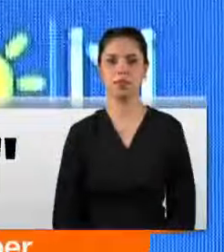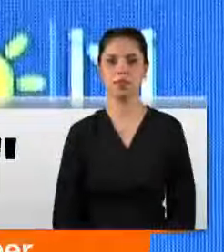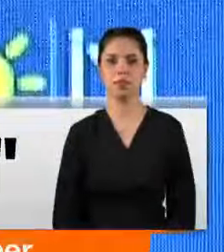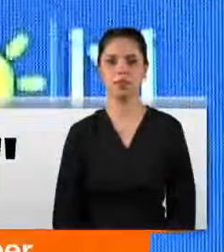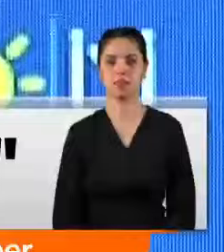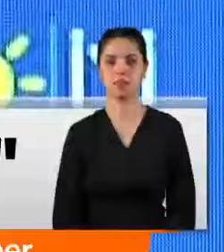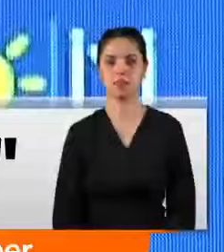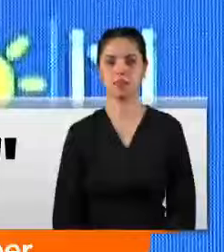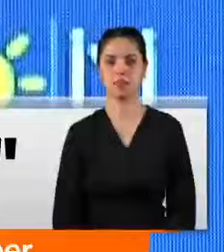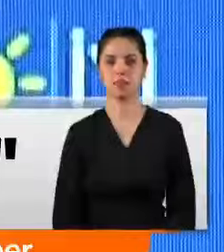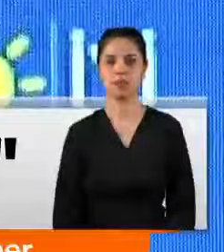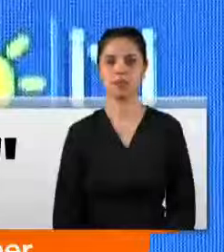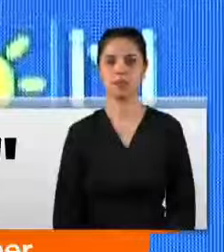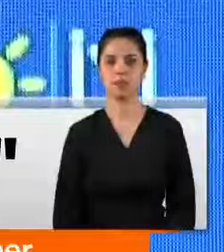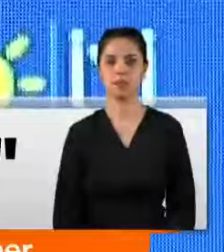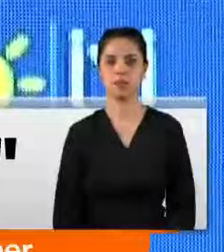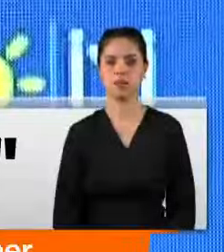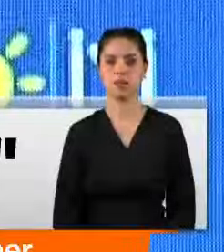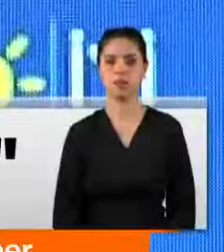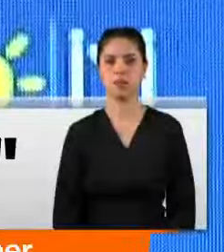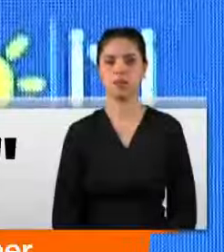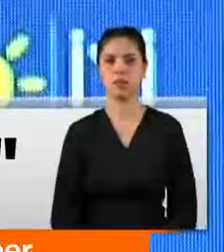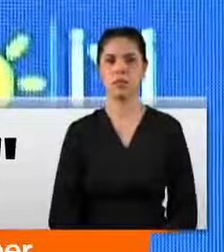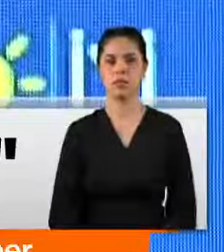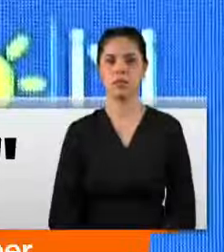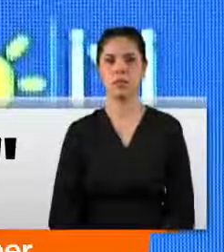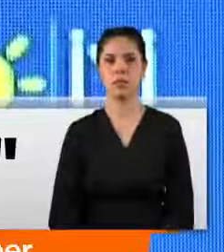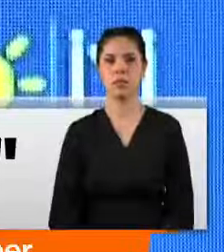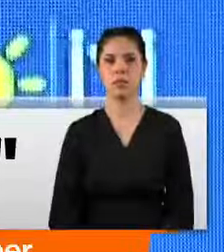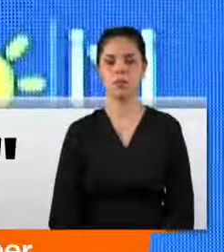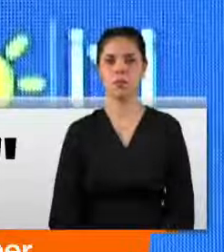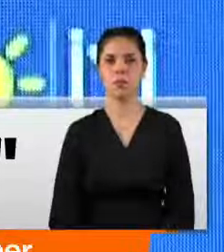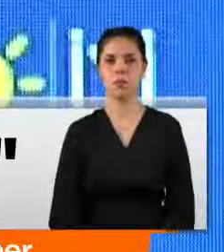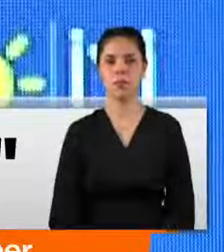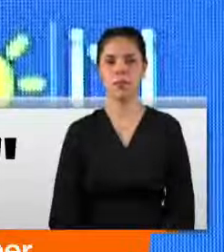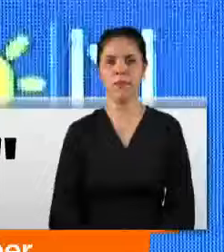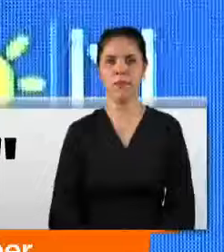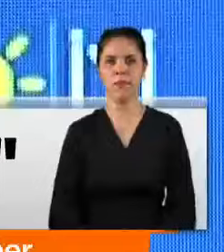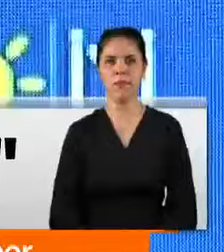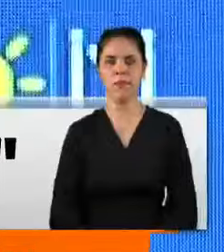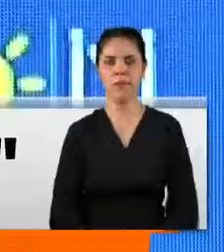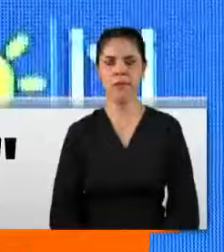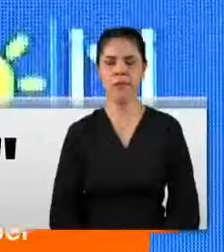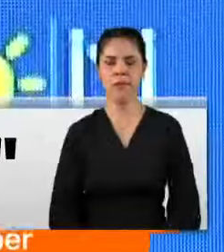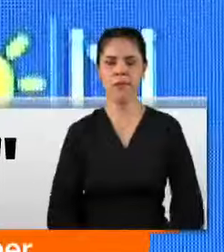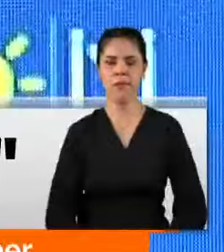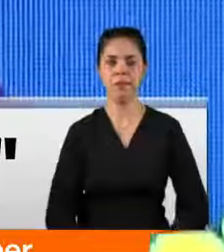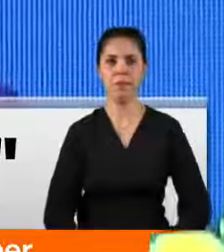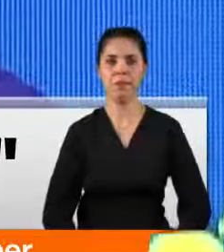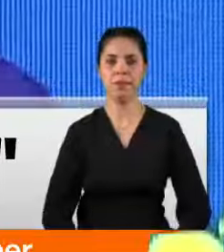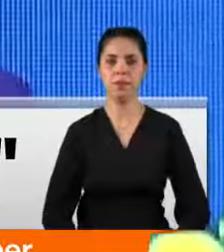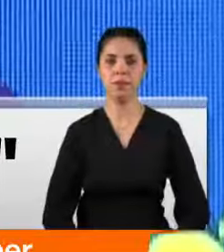deyip sonra yoldaş medyalarında bana ve partime küfür kıyamet sövdürmelerinden gerçekten